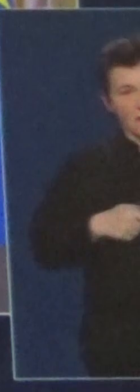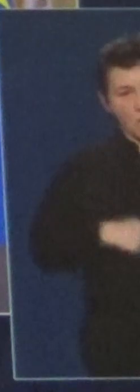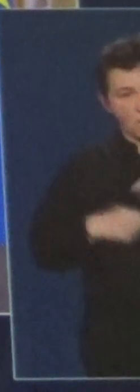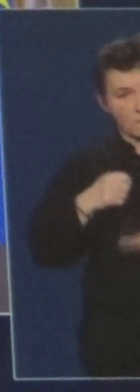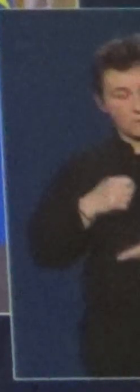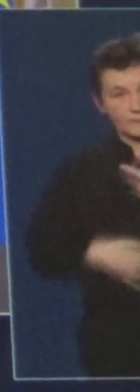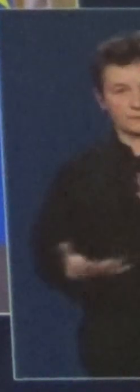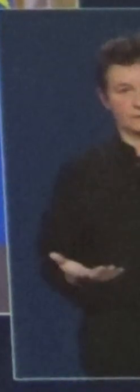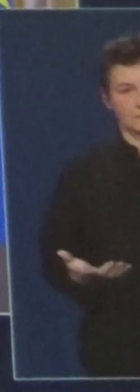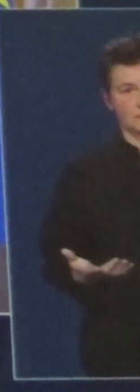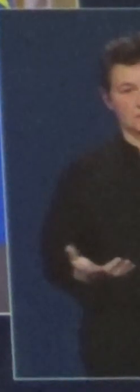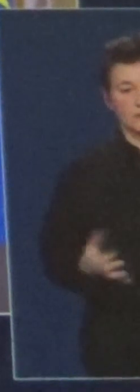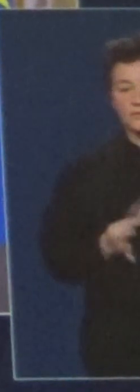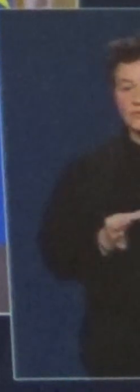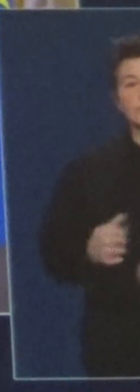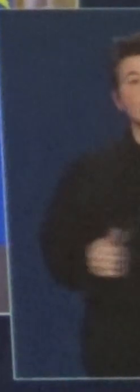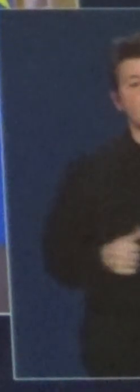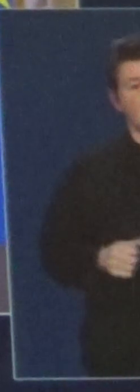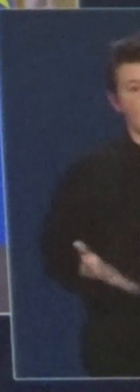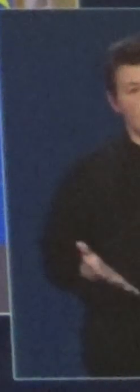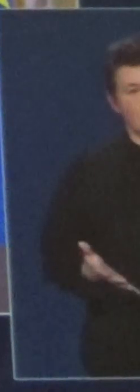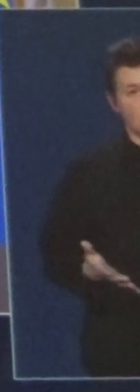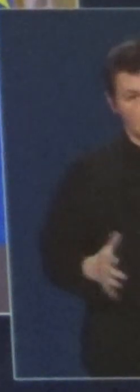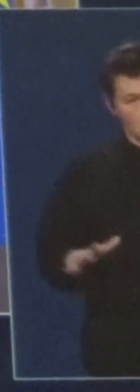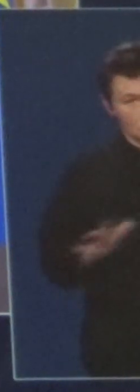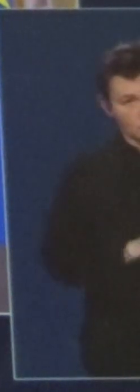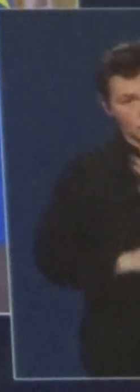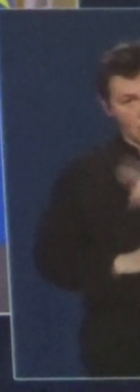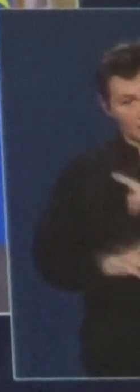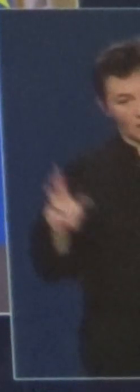Waterloo, je serais contente que tu rentres ainsi dans l'histoire.